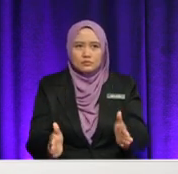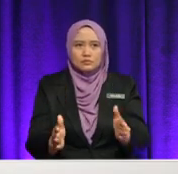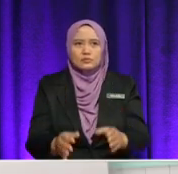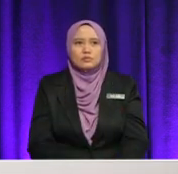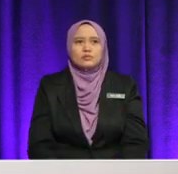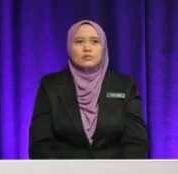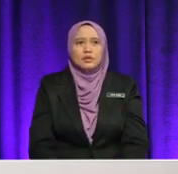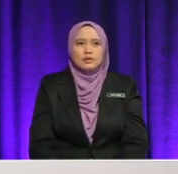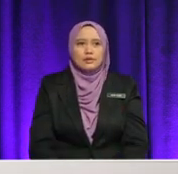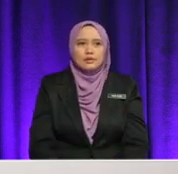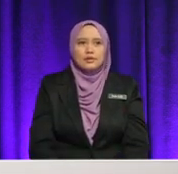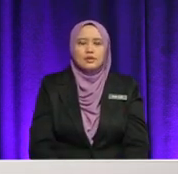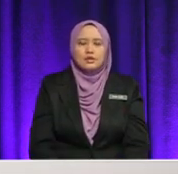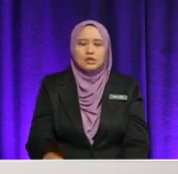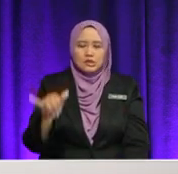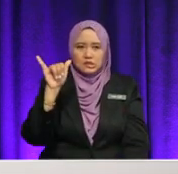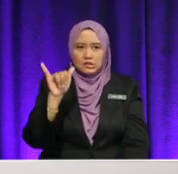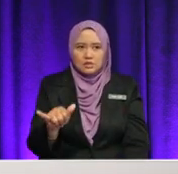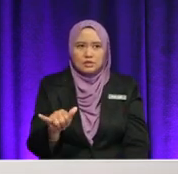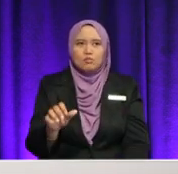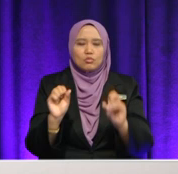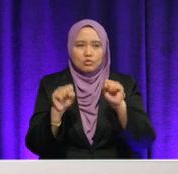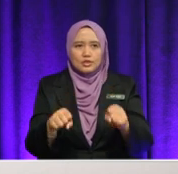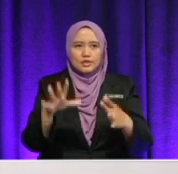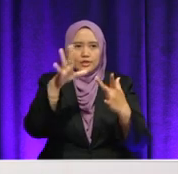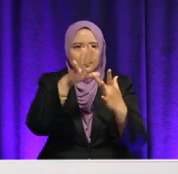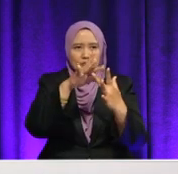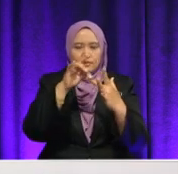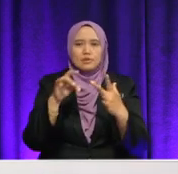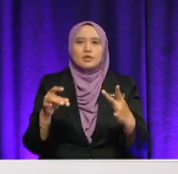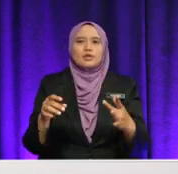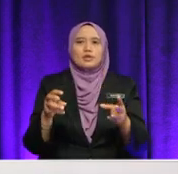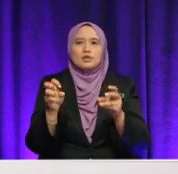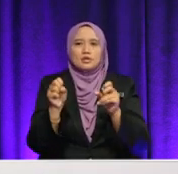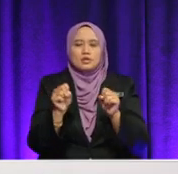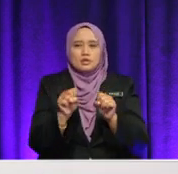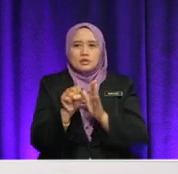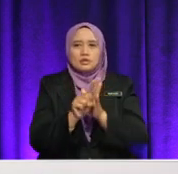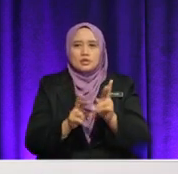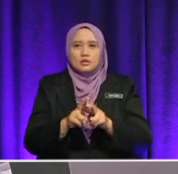adalah seramai 52 orang dan untuk pengetahuan agama